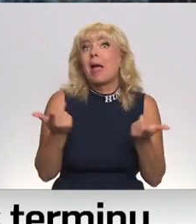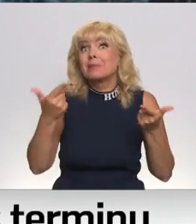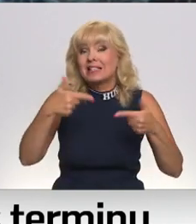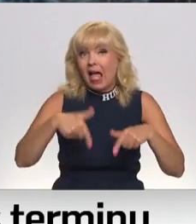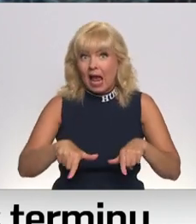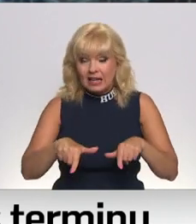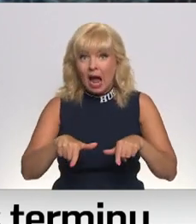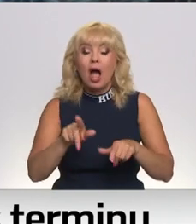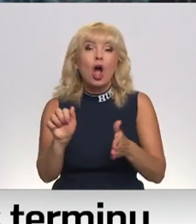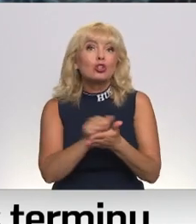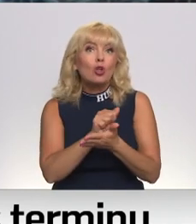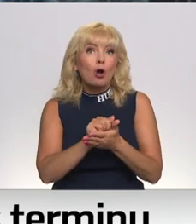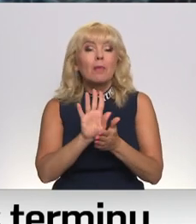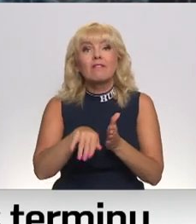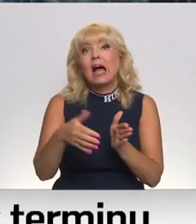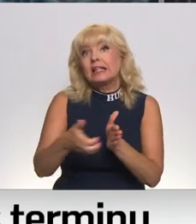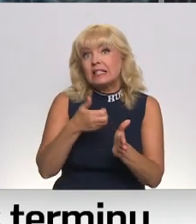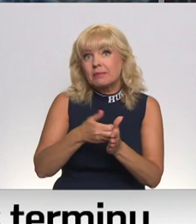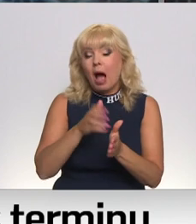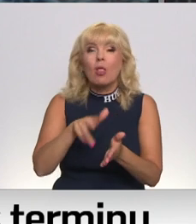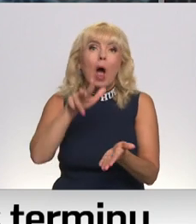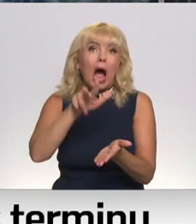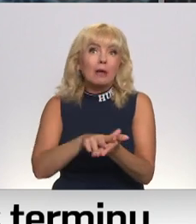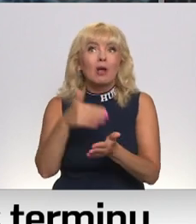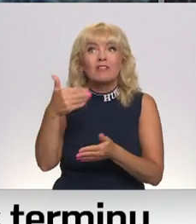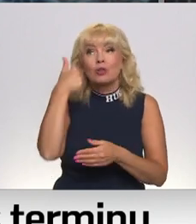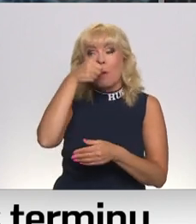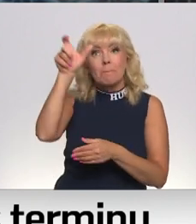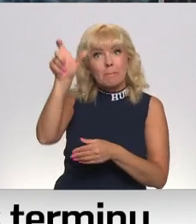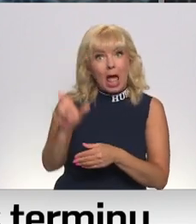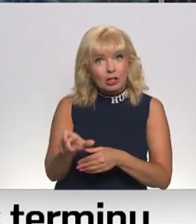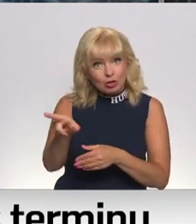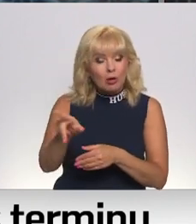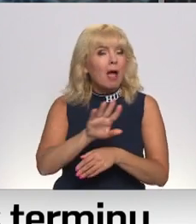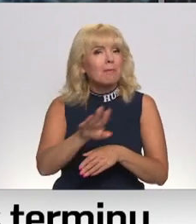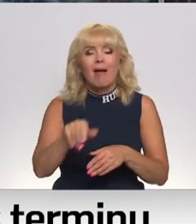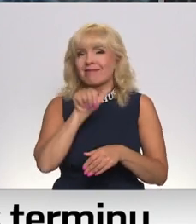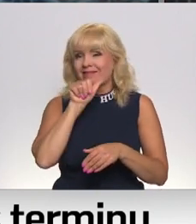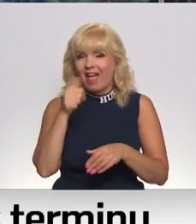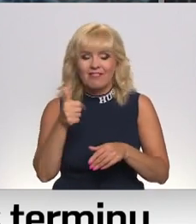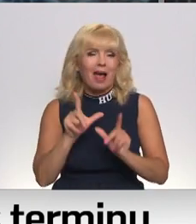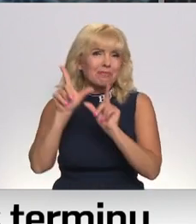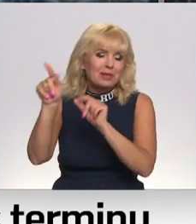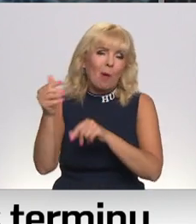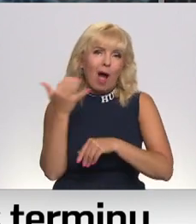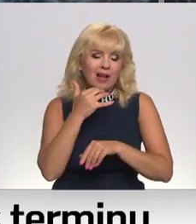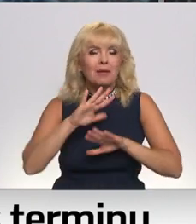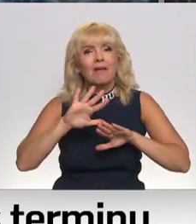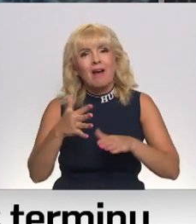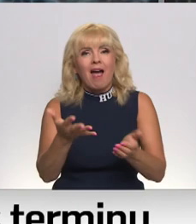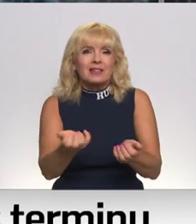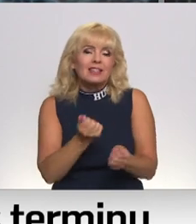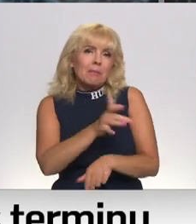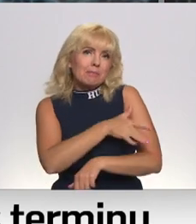laikā. Dokumentus drīkstēs izmantot, lai apstiprinātu personas identitāti, taču tie nederēs, lai dotos uz ārzemēm vai saņemtu